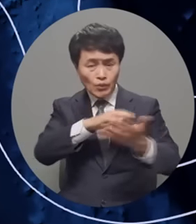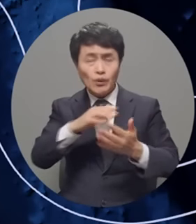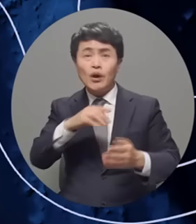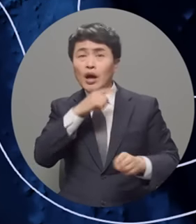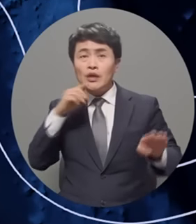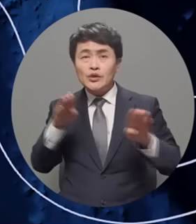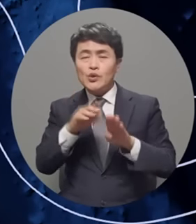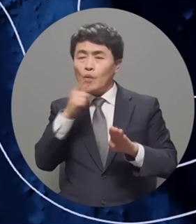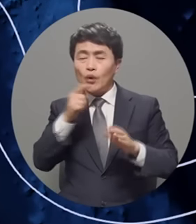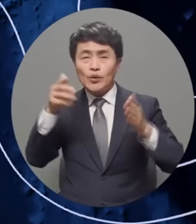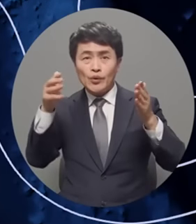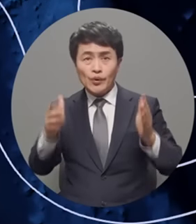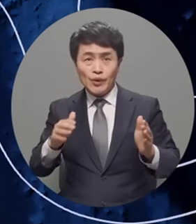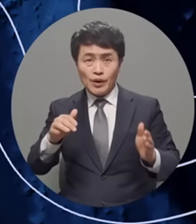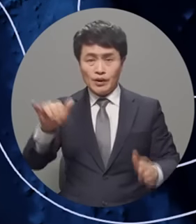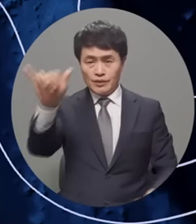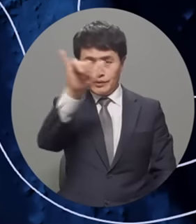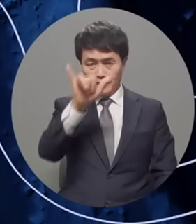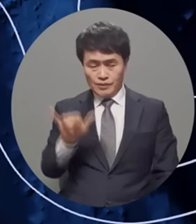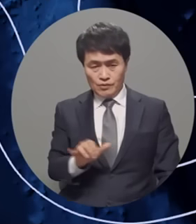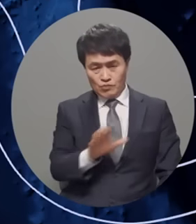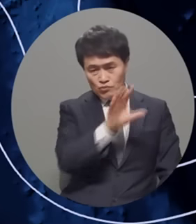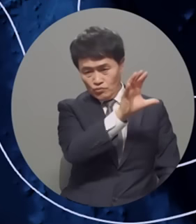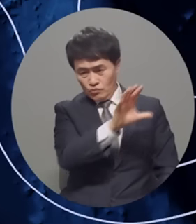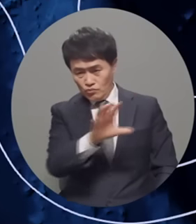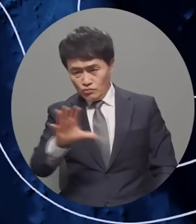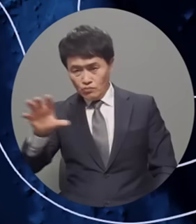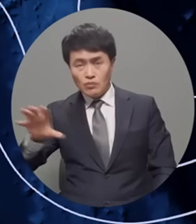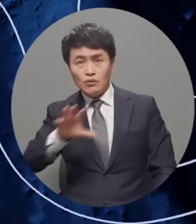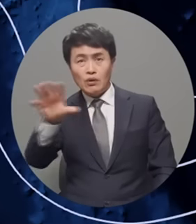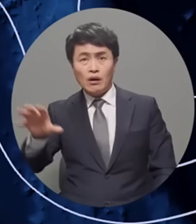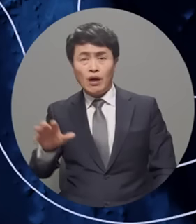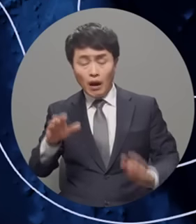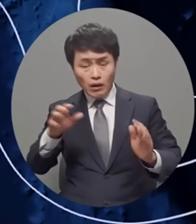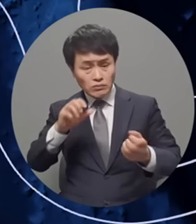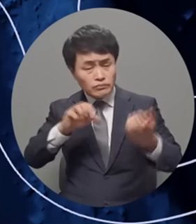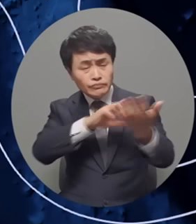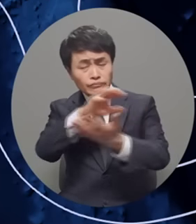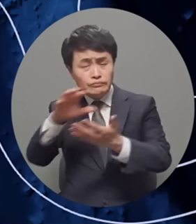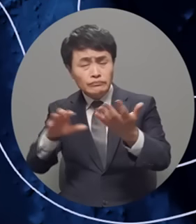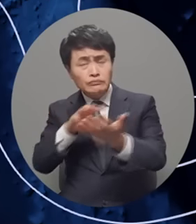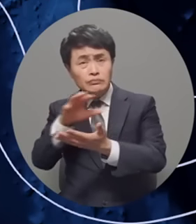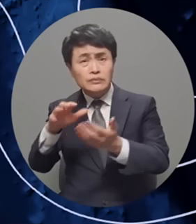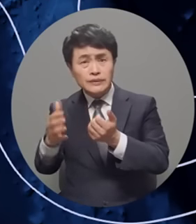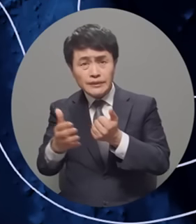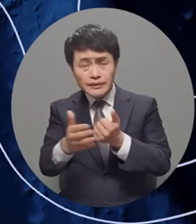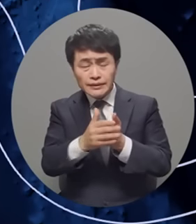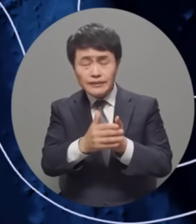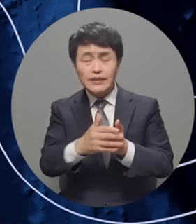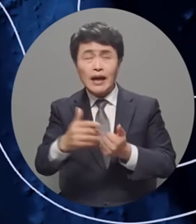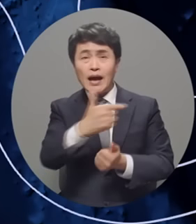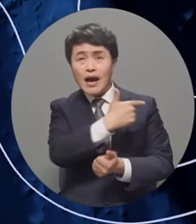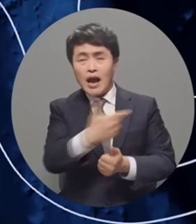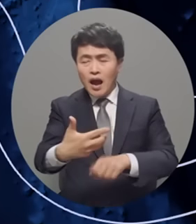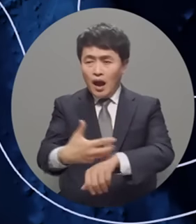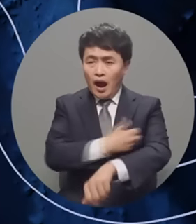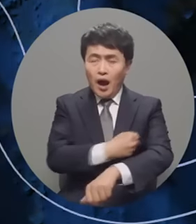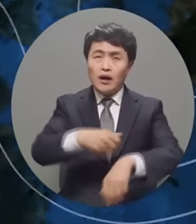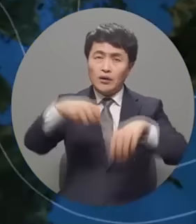사이 우리나라 중부 지방을 통과해 나가겠고요. 저기압을 따라서 다량의 수증기가 유입돼 강한 비바람이